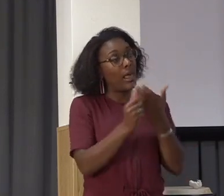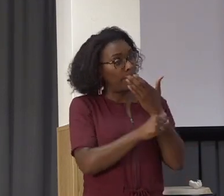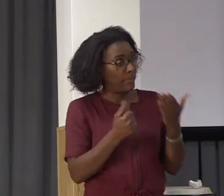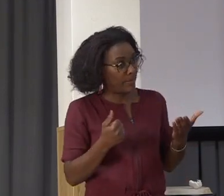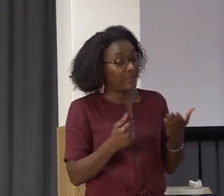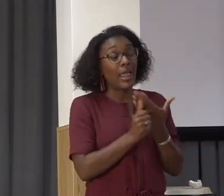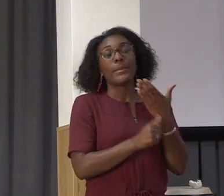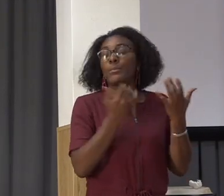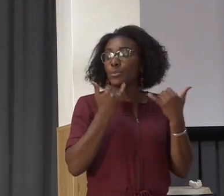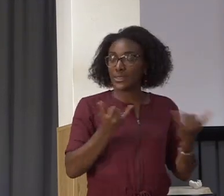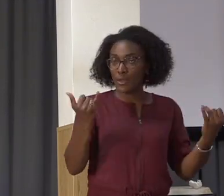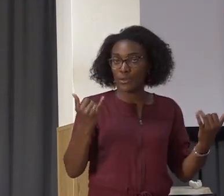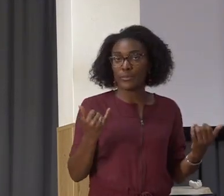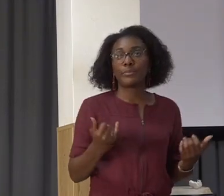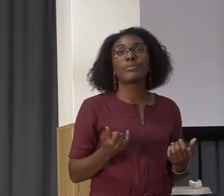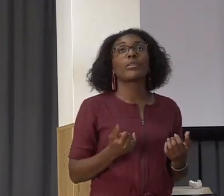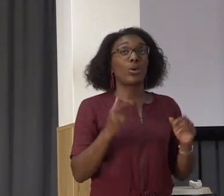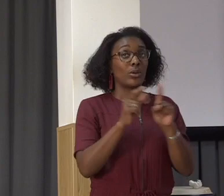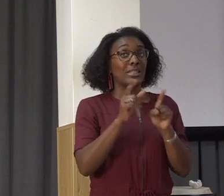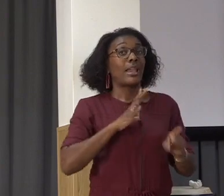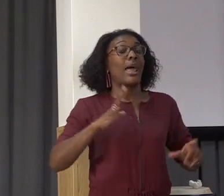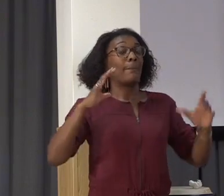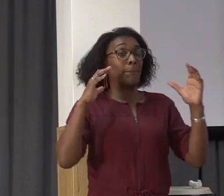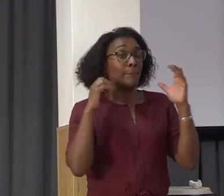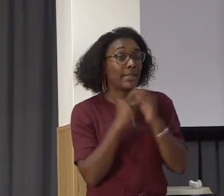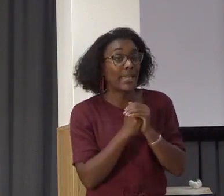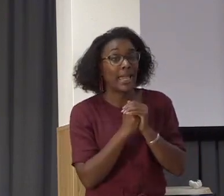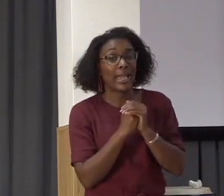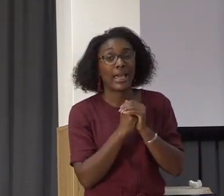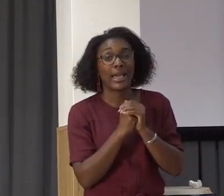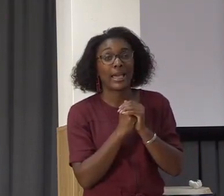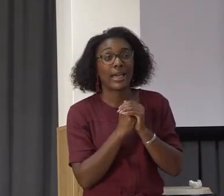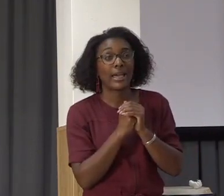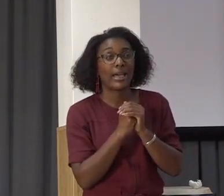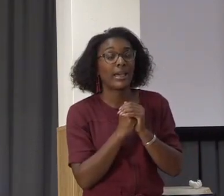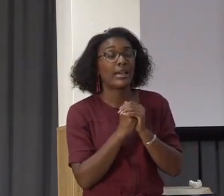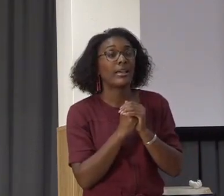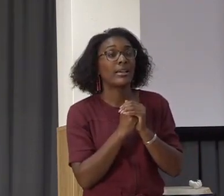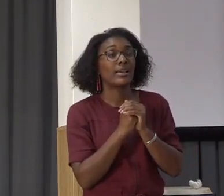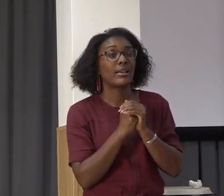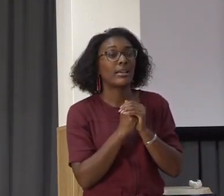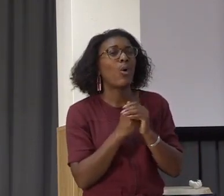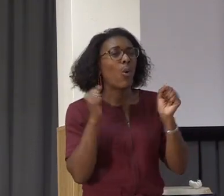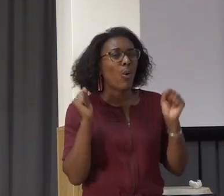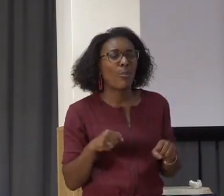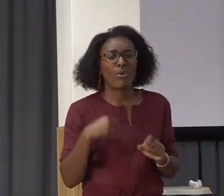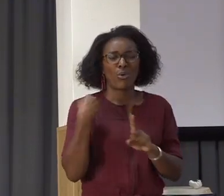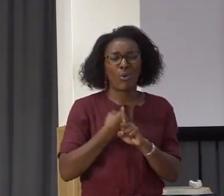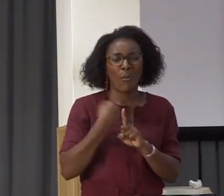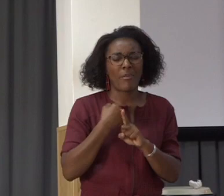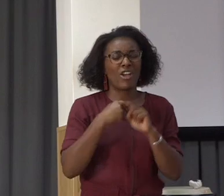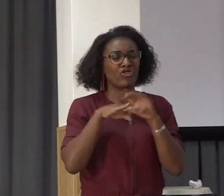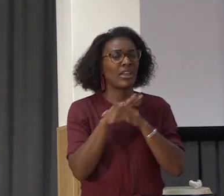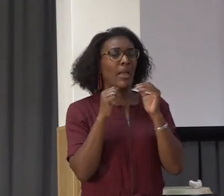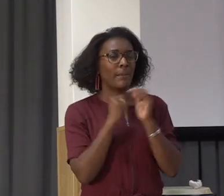Aussi, nous avons la prière. Je ne sais pas comment dire, spiritual warfare, mais on peut lutter dans la